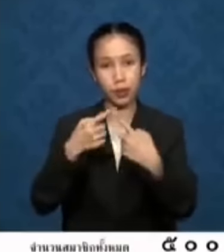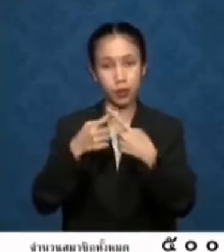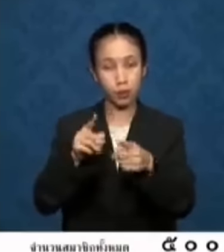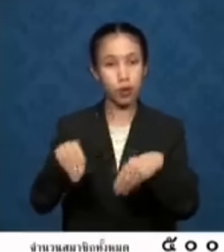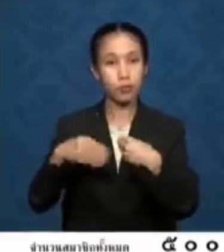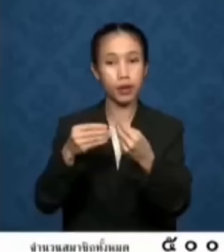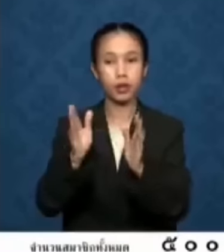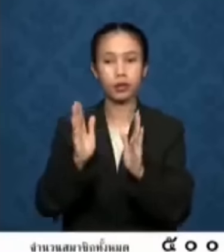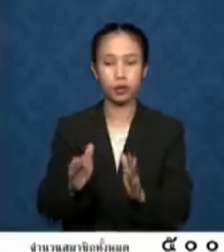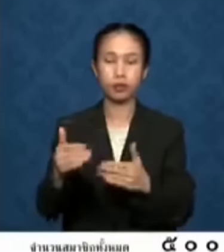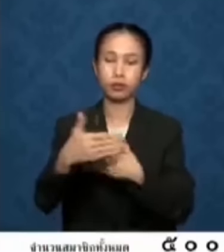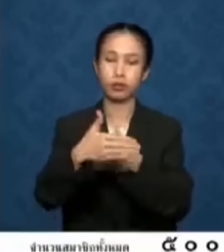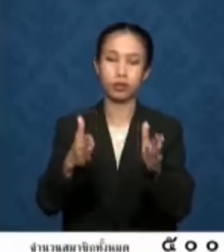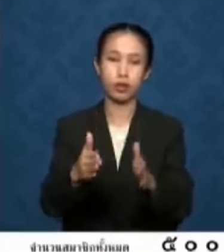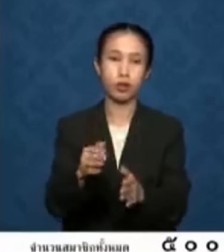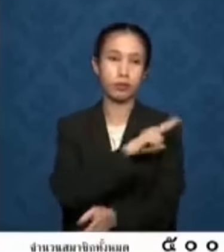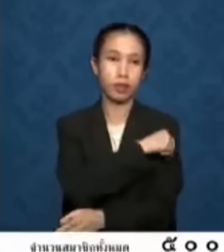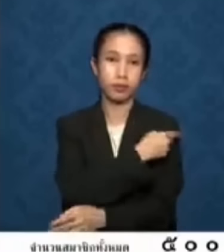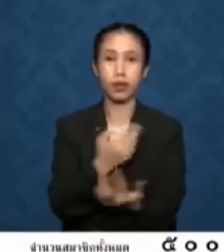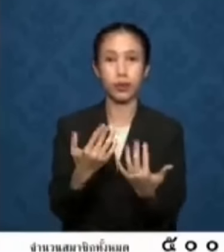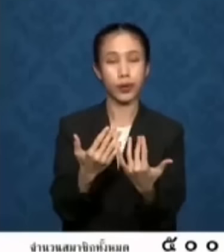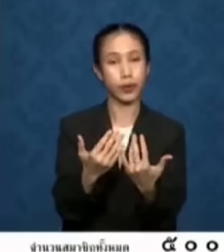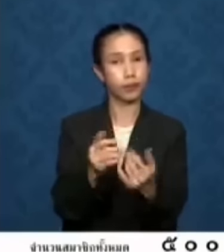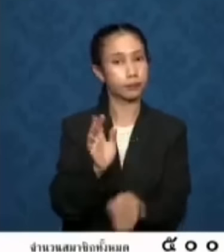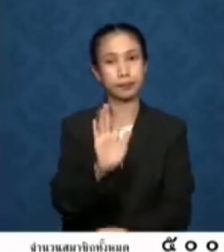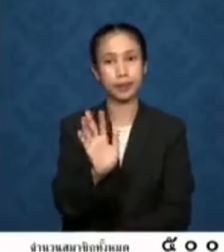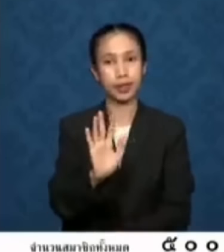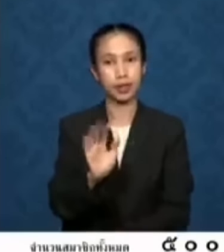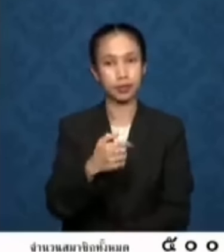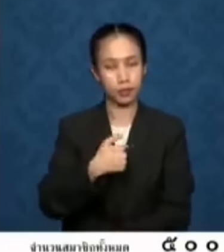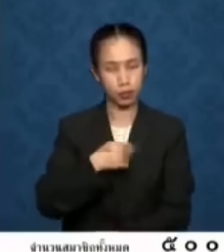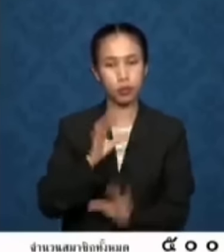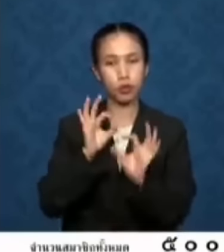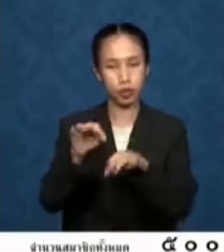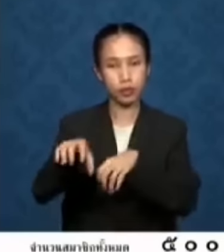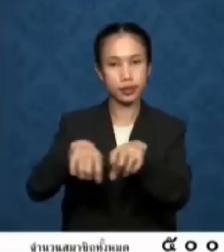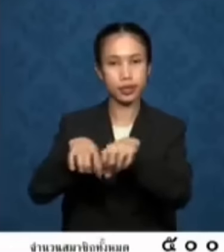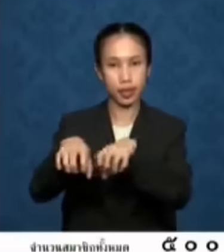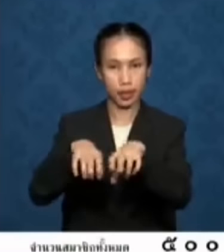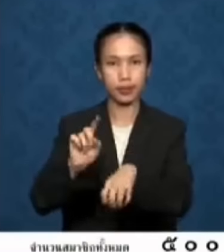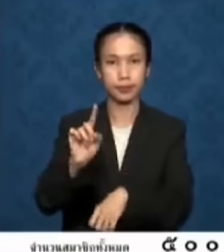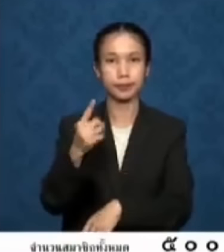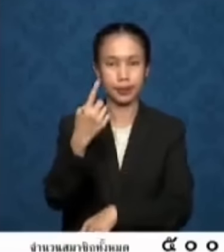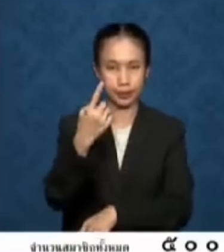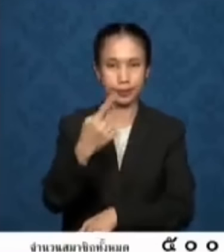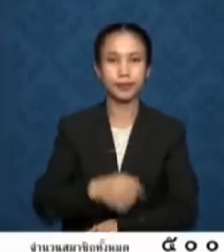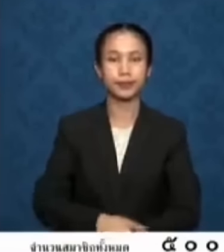ให้ผู้ชี้แจงรอในห้องพยาบาลไม่ได้อีกแล้วนะครับครับยังไงเดี๋ยวผมขอเข้าไปจัดระเบียบใหม่นะครับ